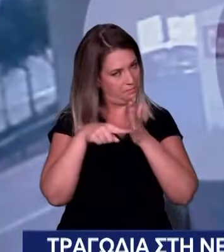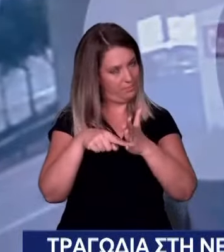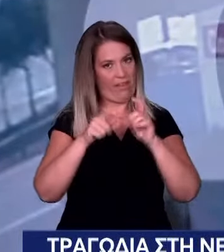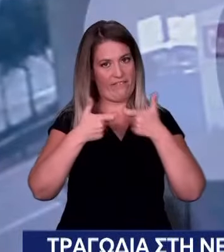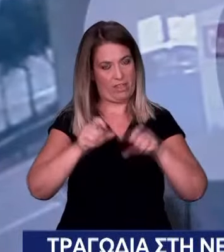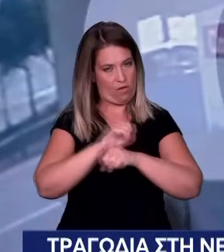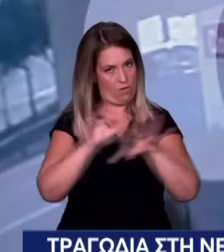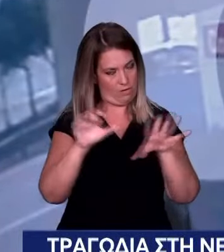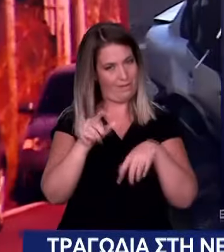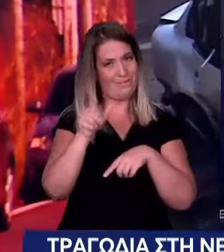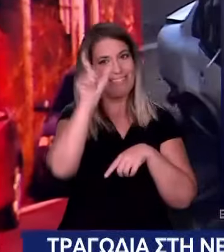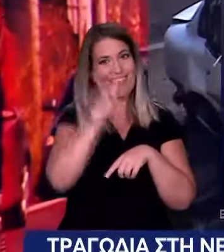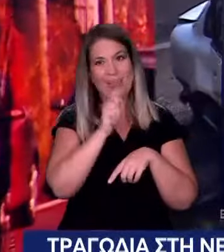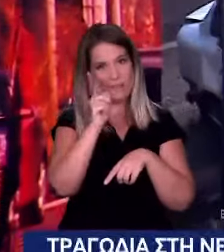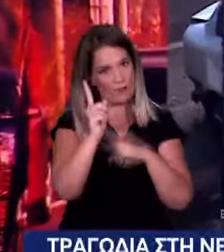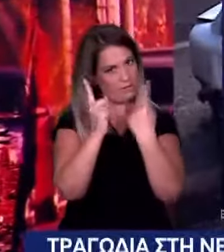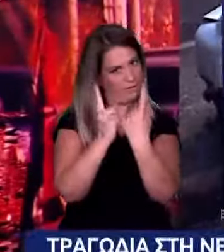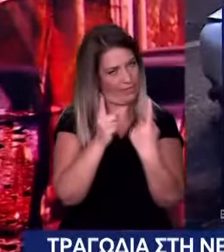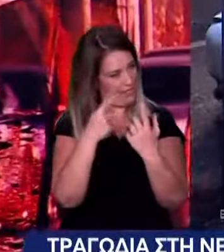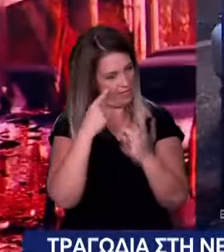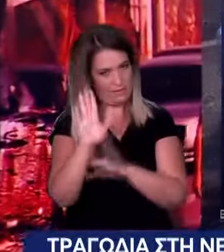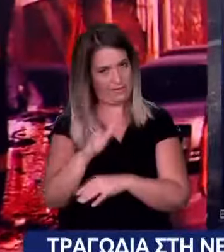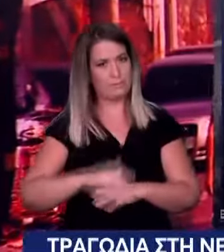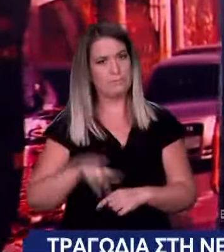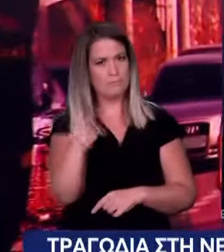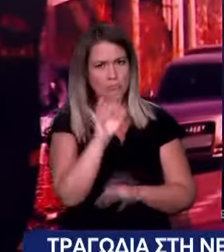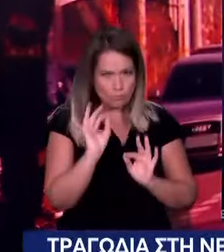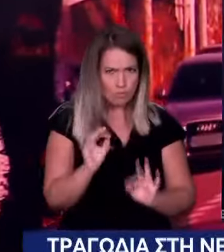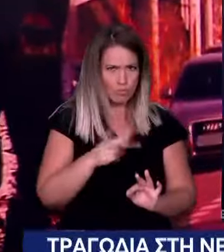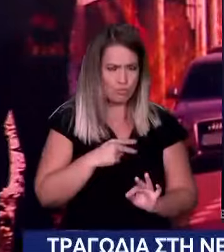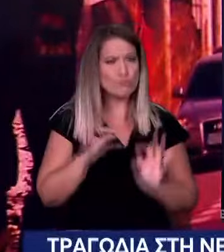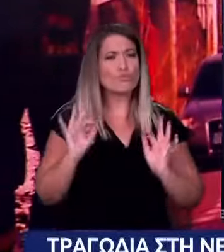Είναι δίπλα στον Κυριάκο Μαντούβαλο. Πηγαίνουν λοιπόν πάρα πολύ σιγά,